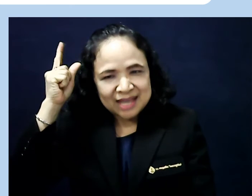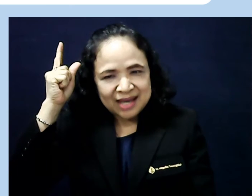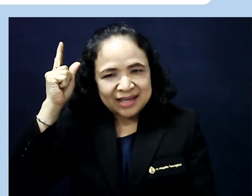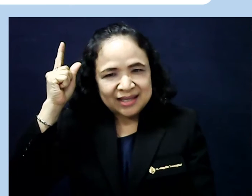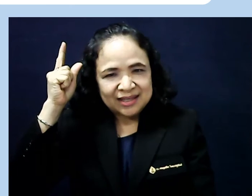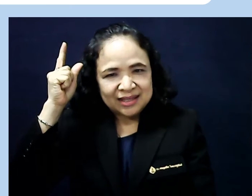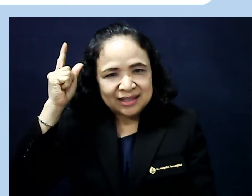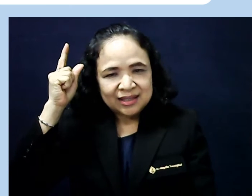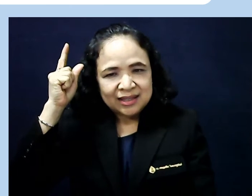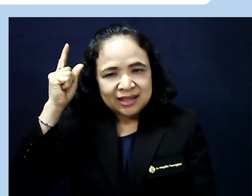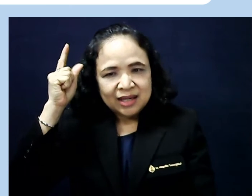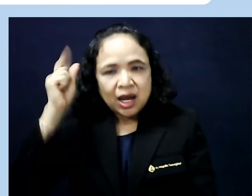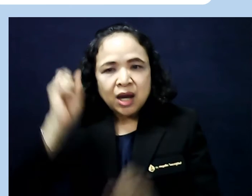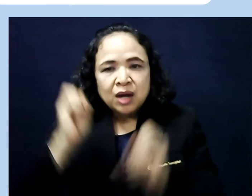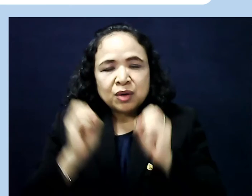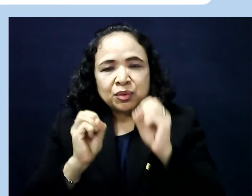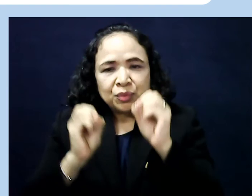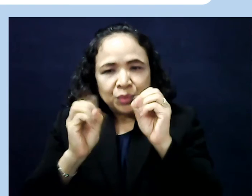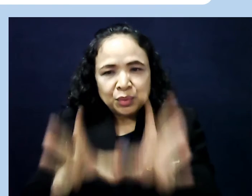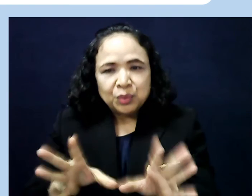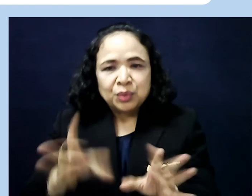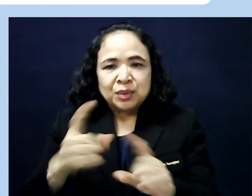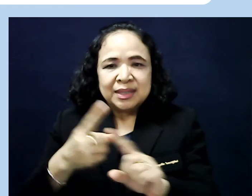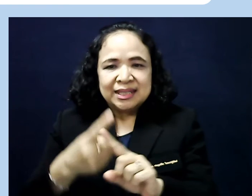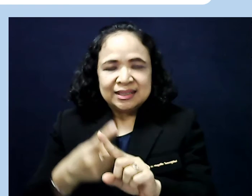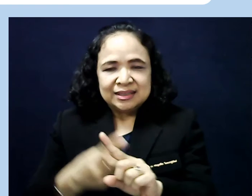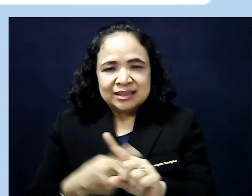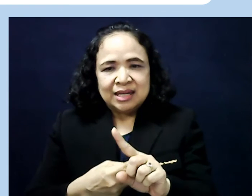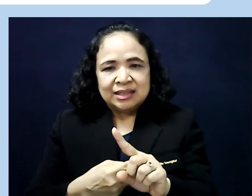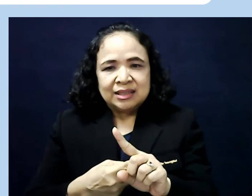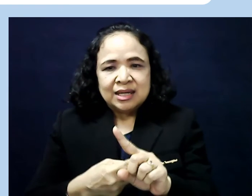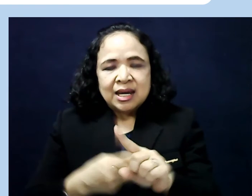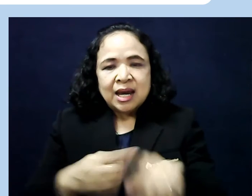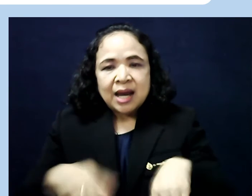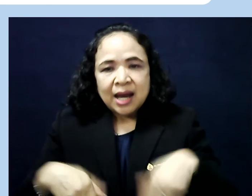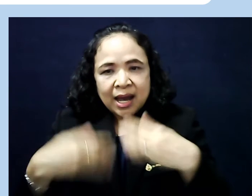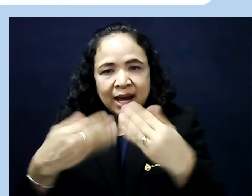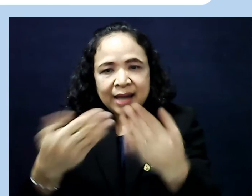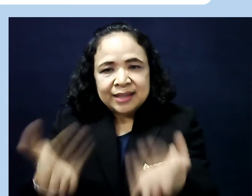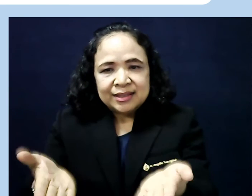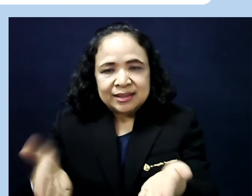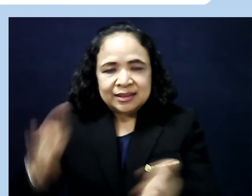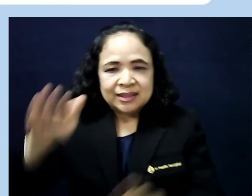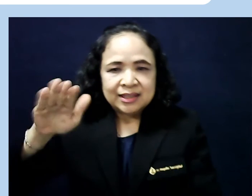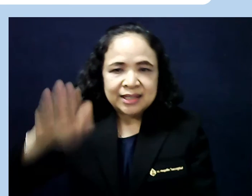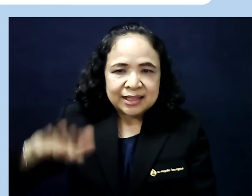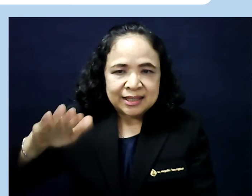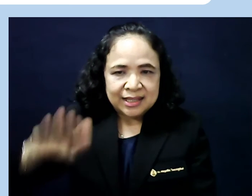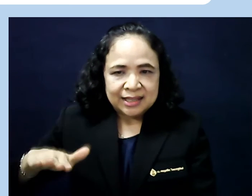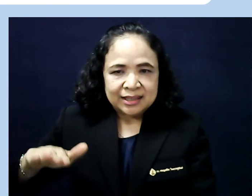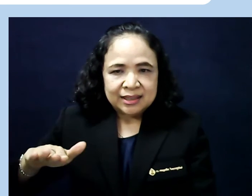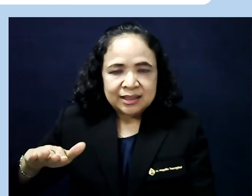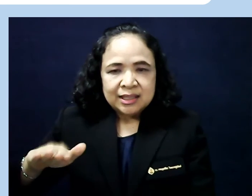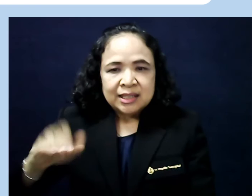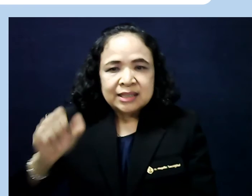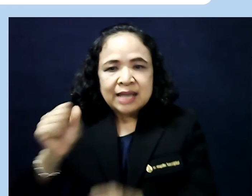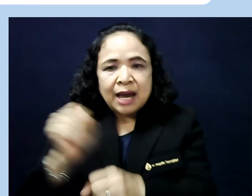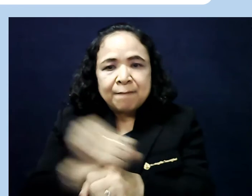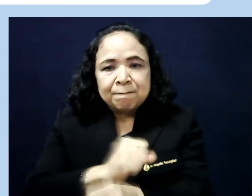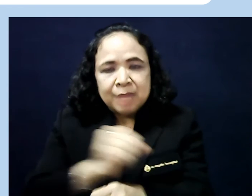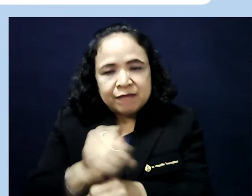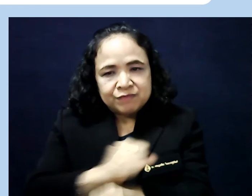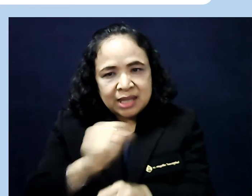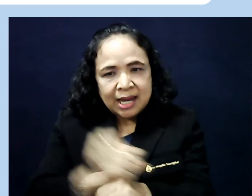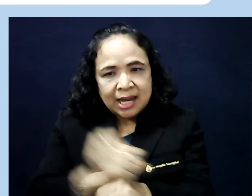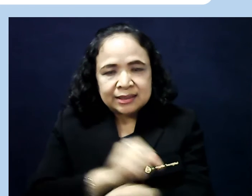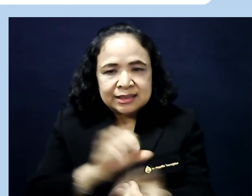าใจครูเรียนให้ทำ